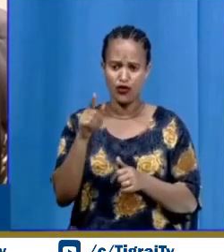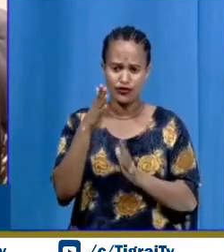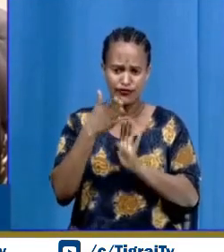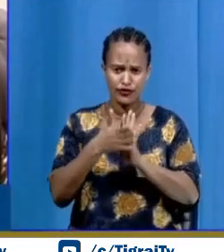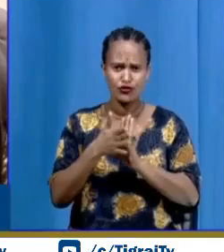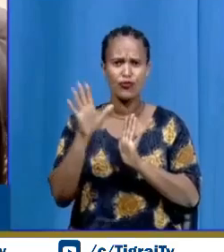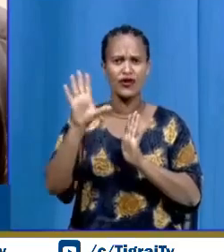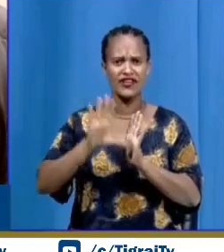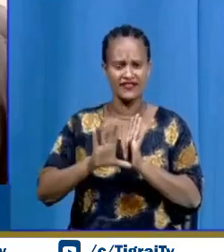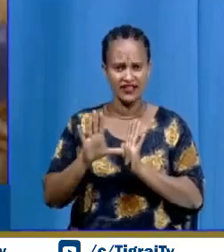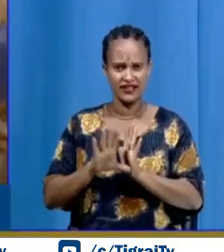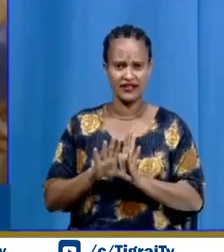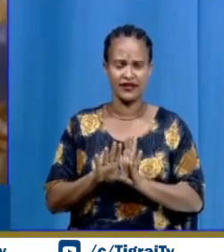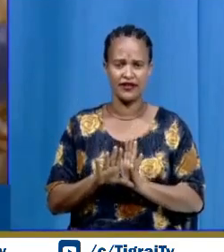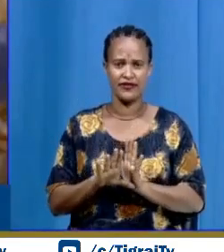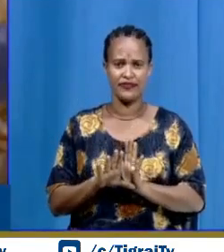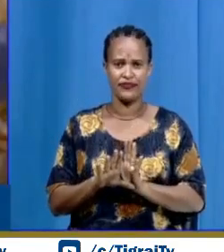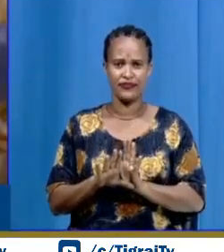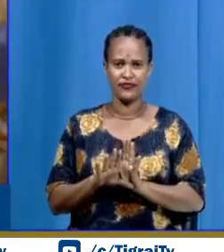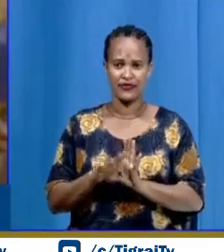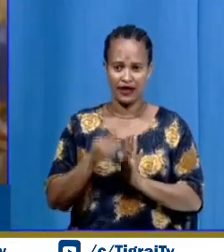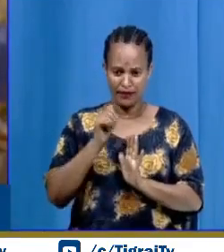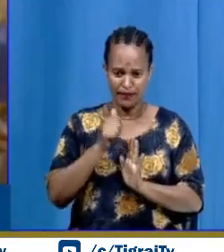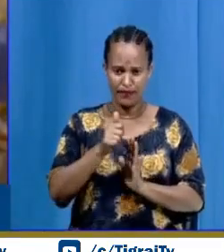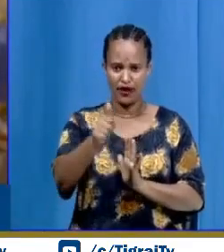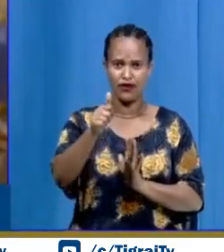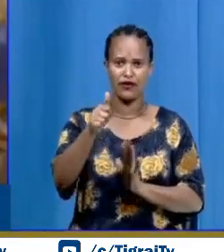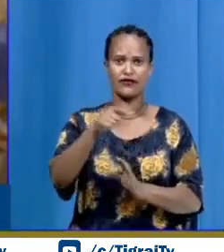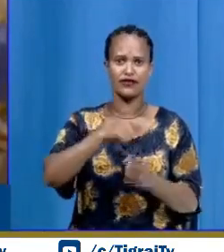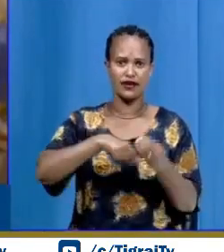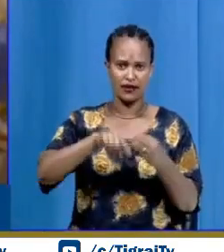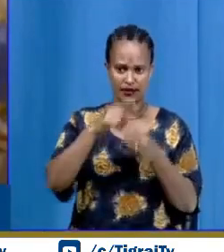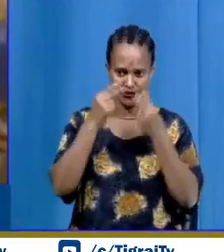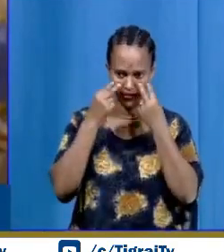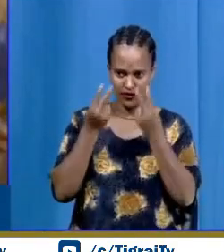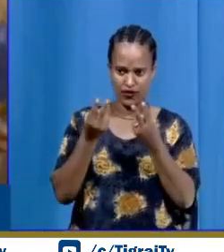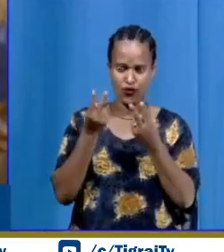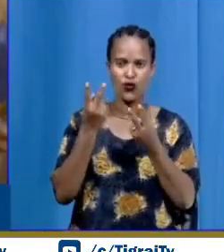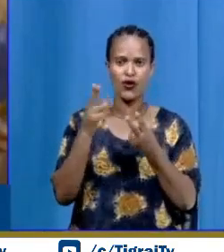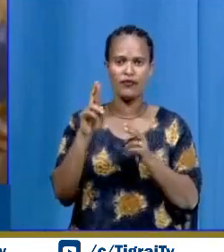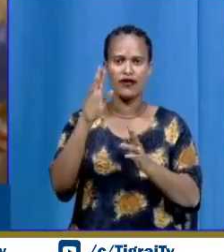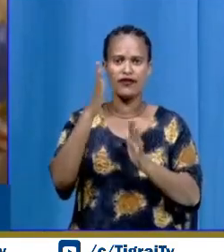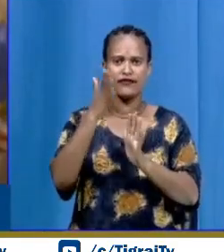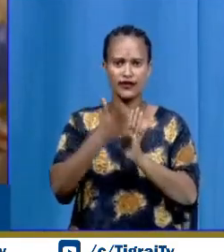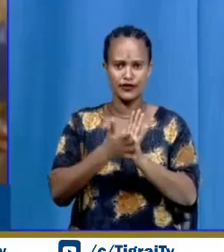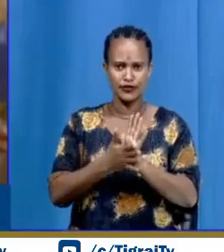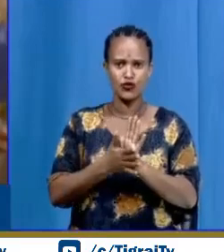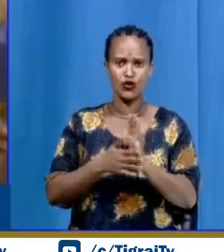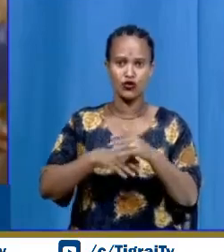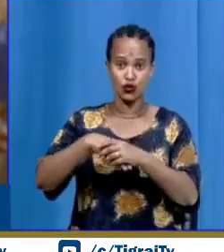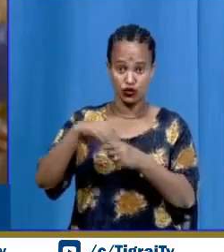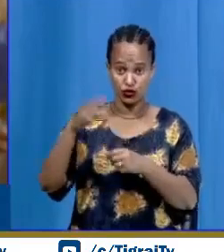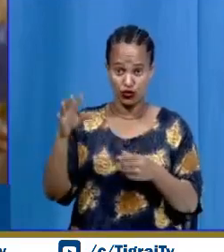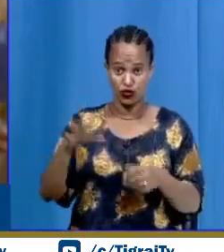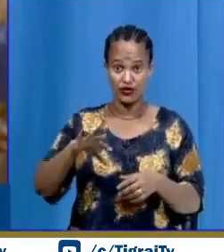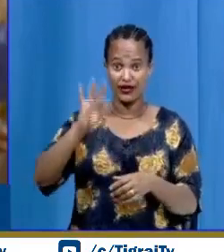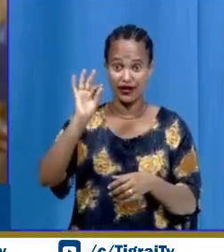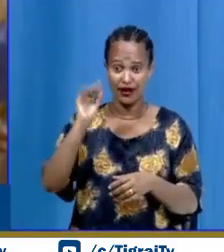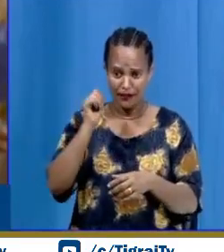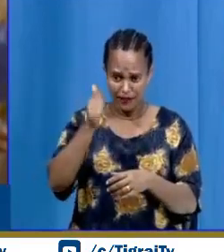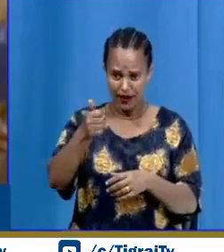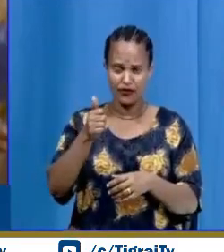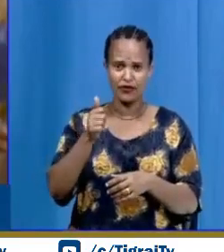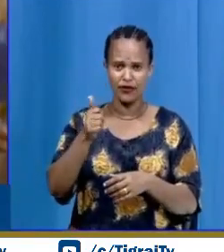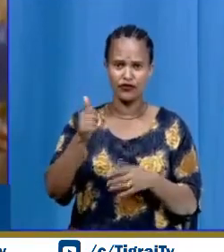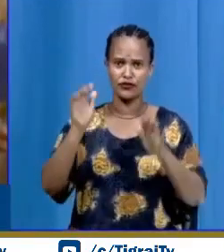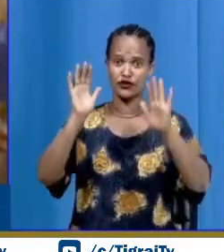ዝፈፀምዎ ግፍዒ ካብ ባዕሎም ካብቲ ከባቢ ዝረአናዮ ወይ ፈፂምዎ እንትወፅ እንተሉ ለግነናዮን ካብ ባዕሎም